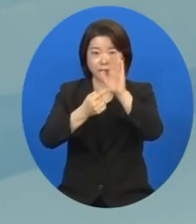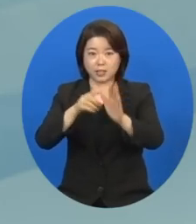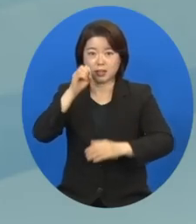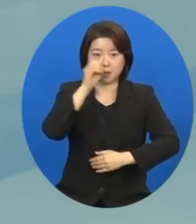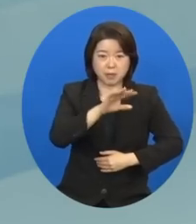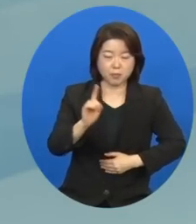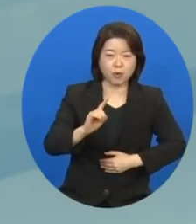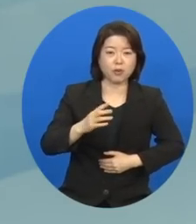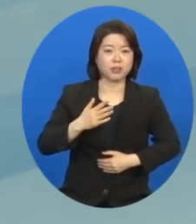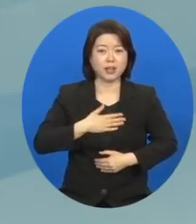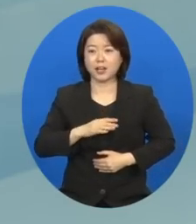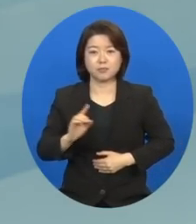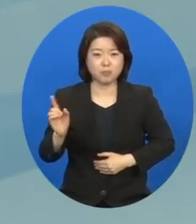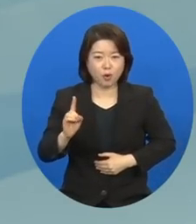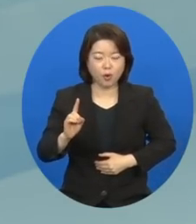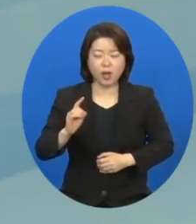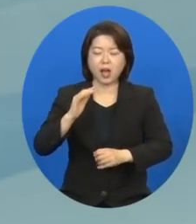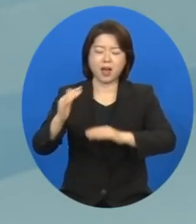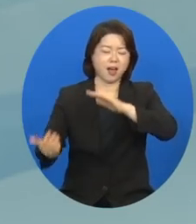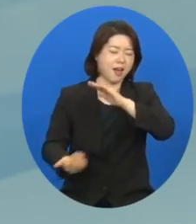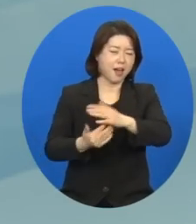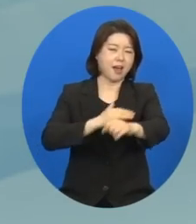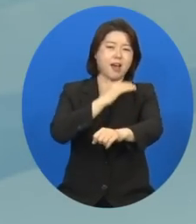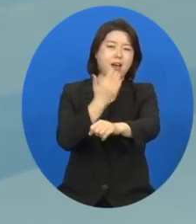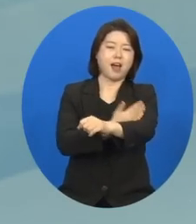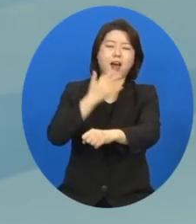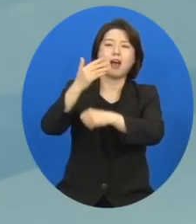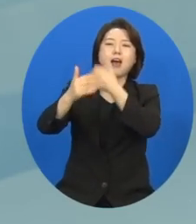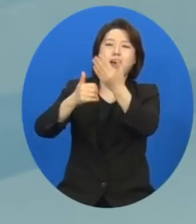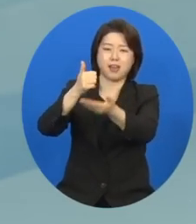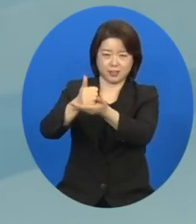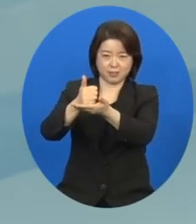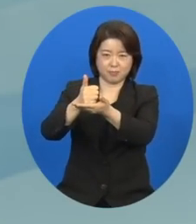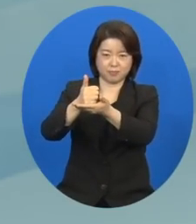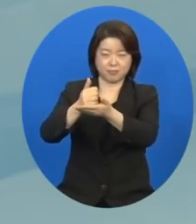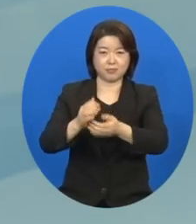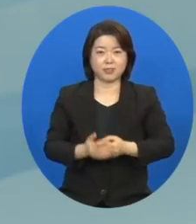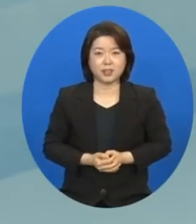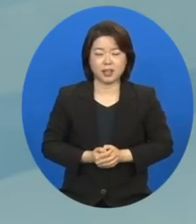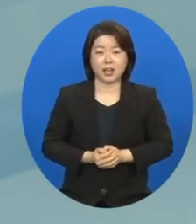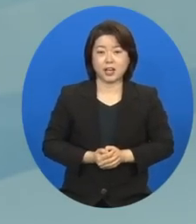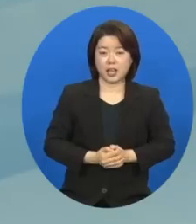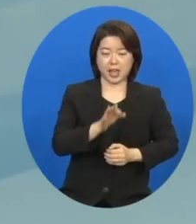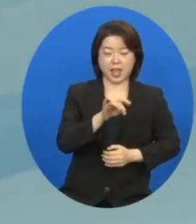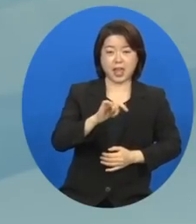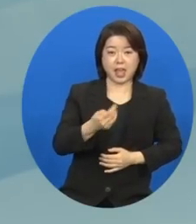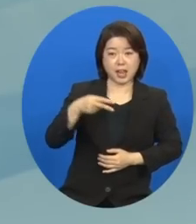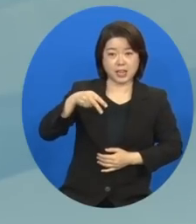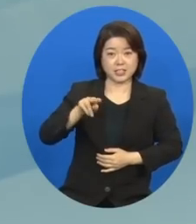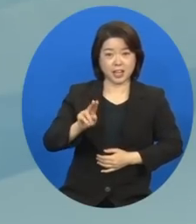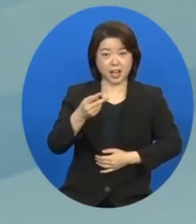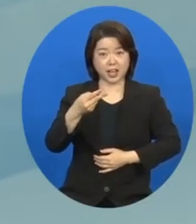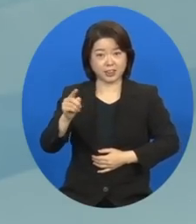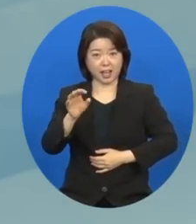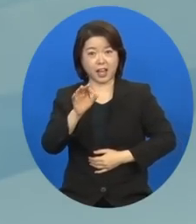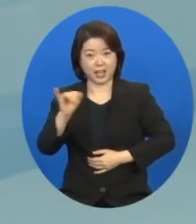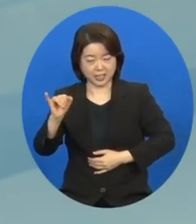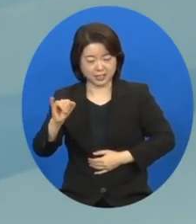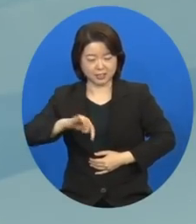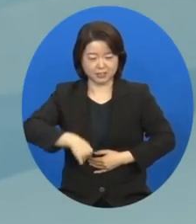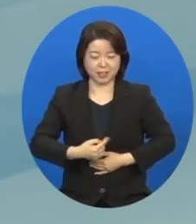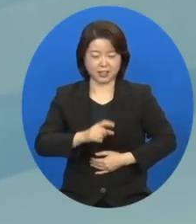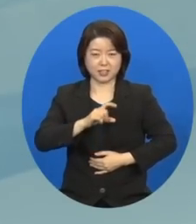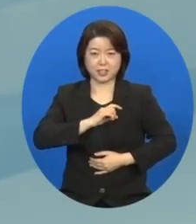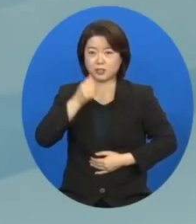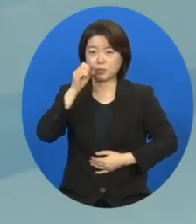어떤 하나님이죠? 전능한 하나님 엘 샤다이 Almighty God이라고 자신의 이름을